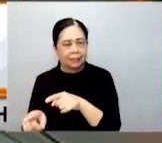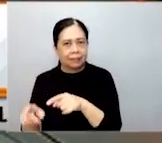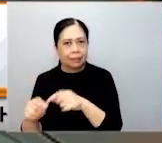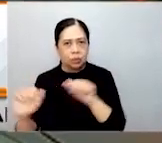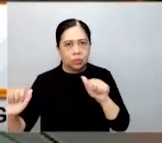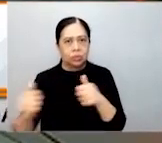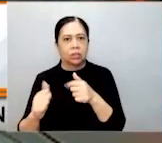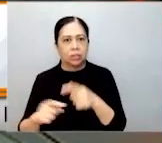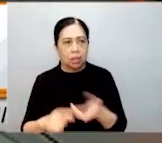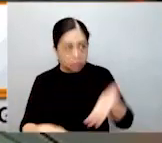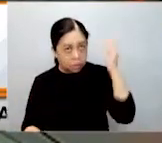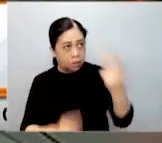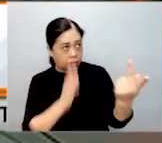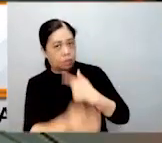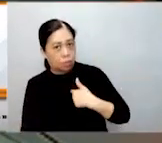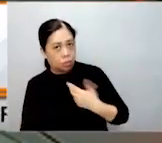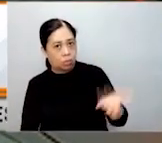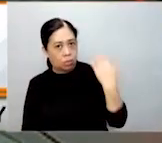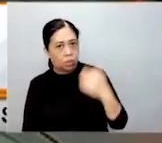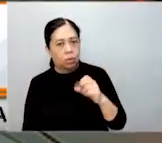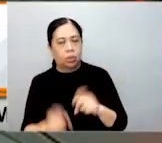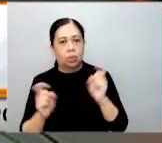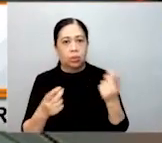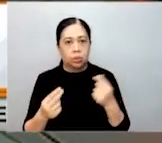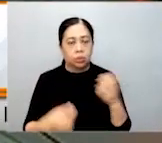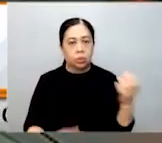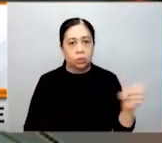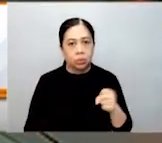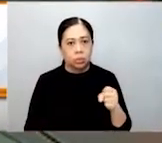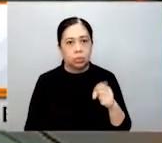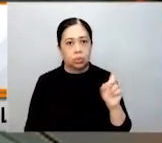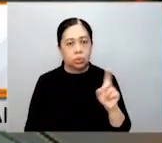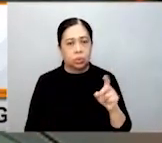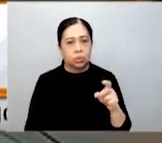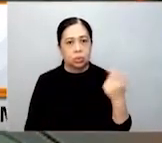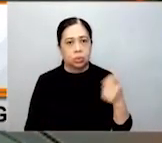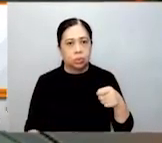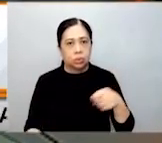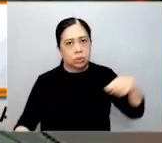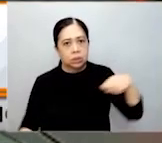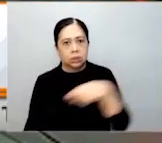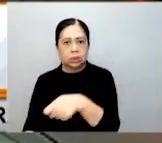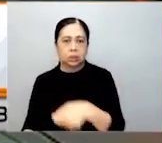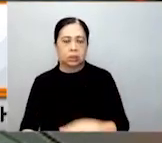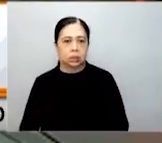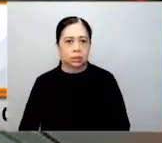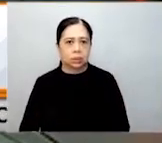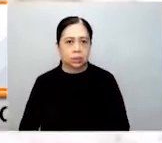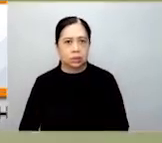chinallenge siya na, sige, patayin mo ako. So, dali-dali ang kinuha ni suspect po yung samurai, sinaksak si victim